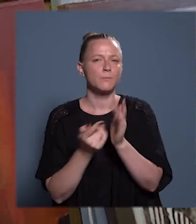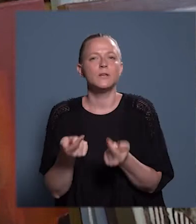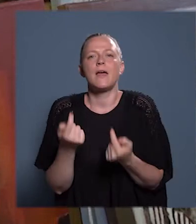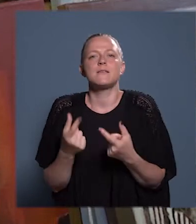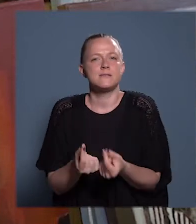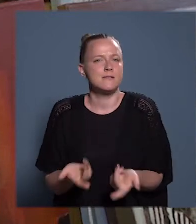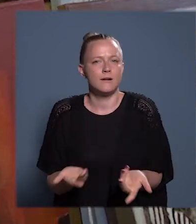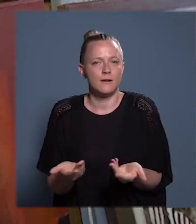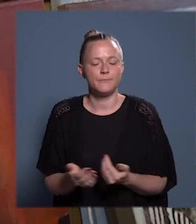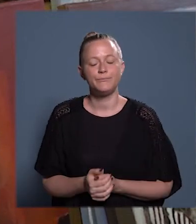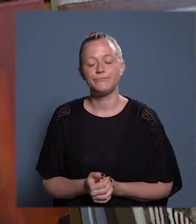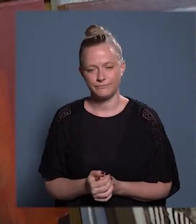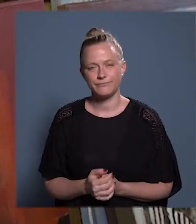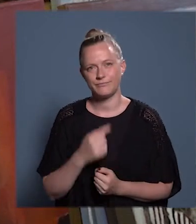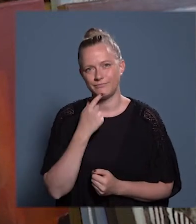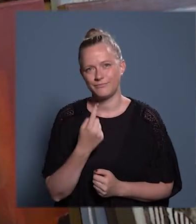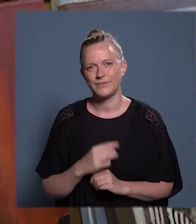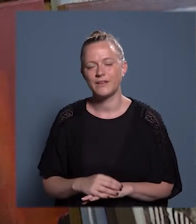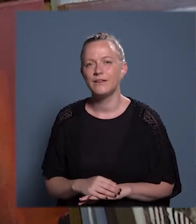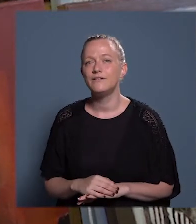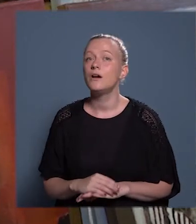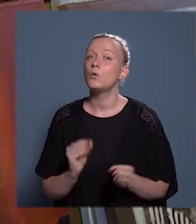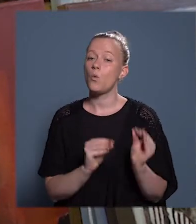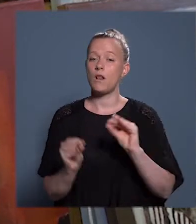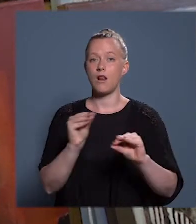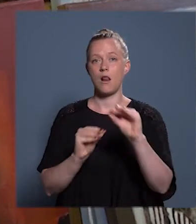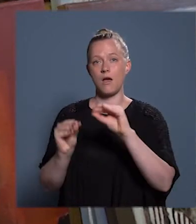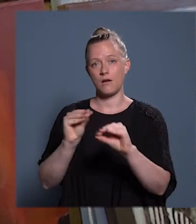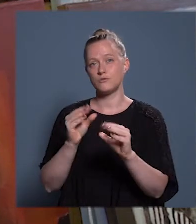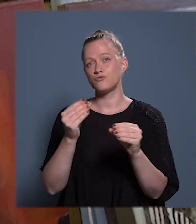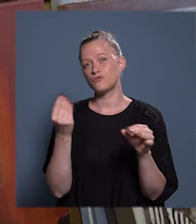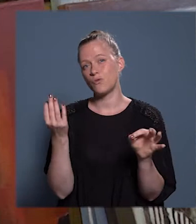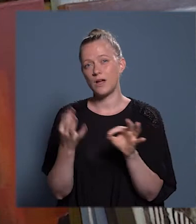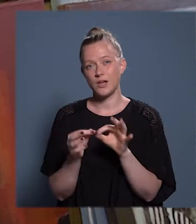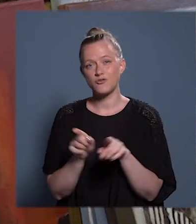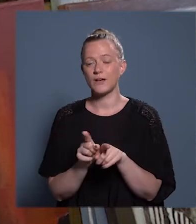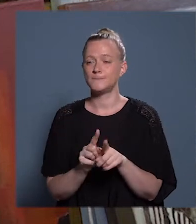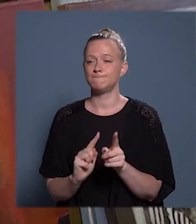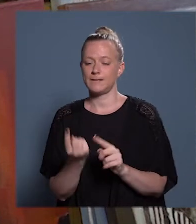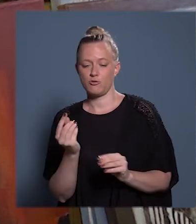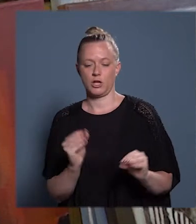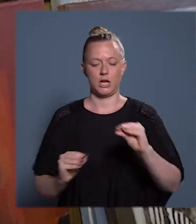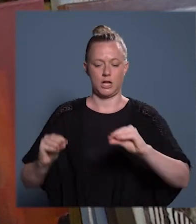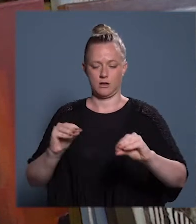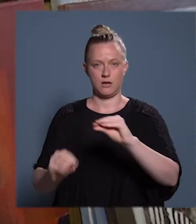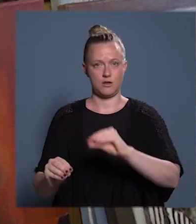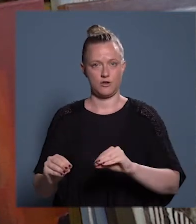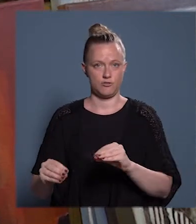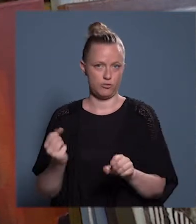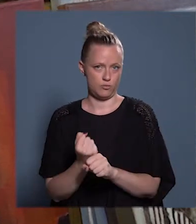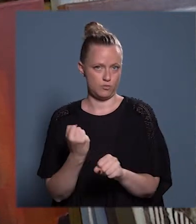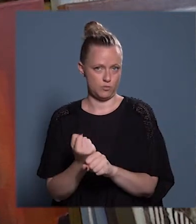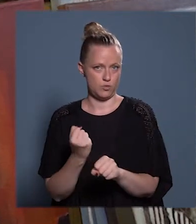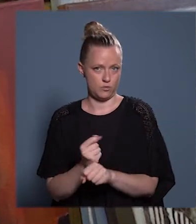mi az, hogy kollázzal tulajdonképpen a sok esetben esetlegessé válik, ahogy az ember dolgozik ezzel